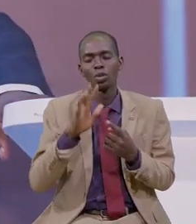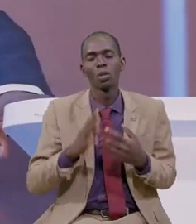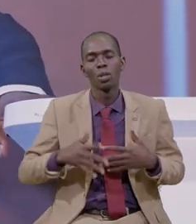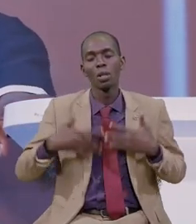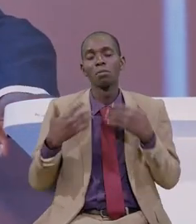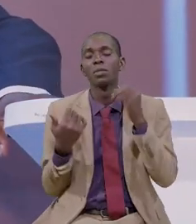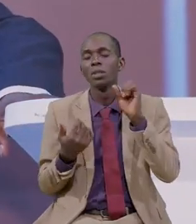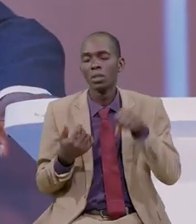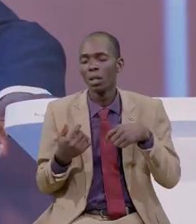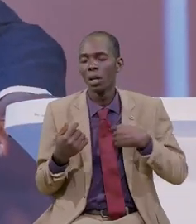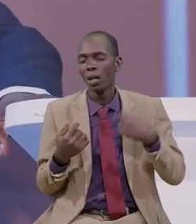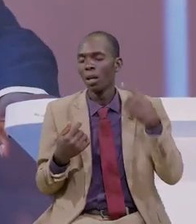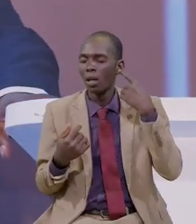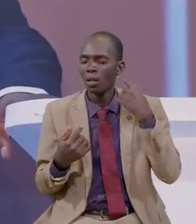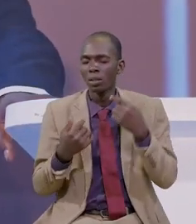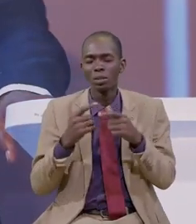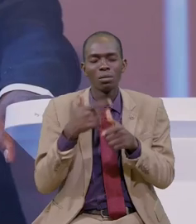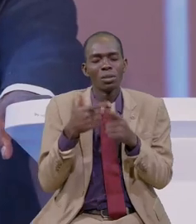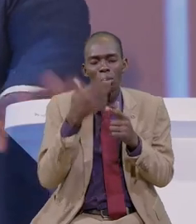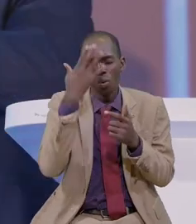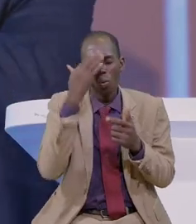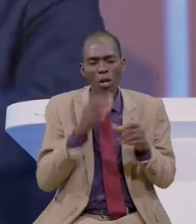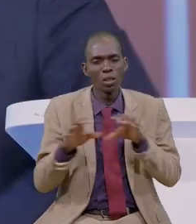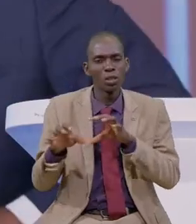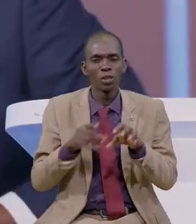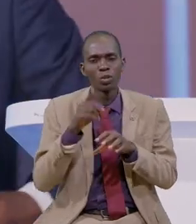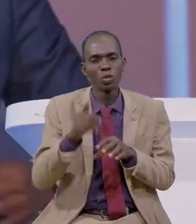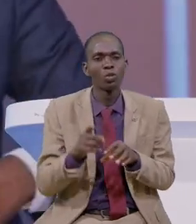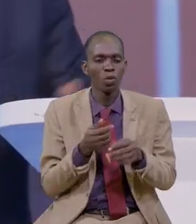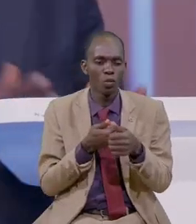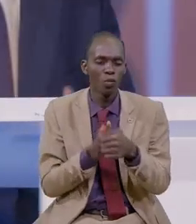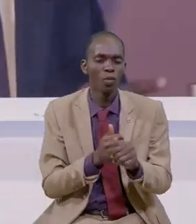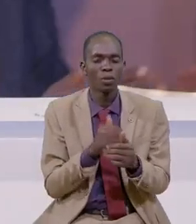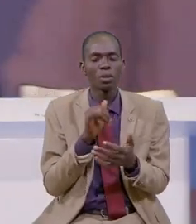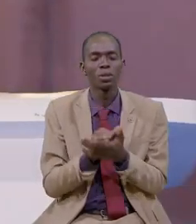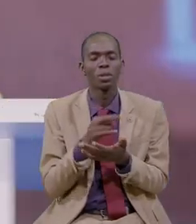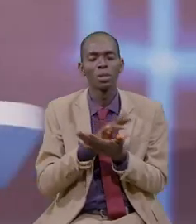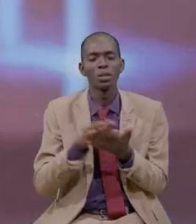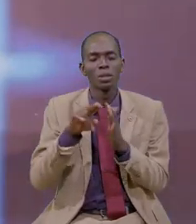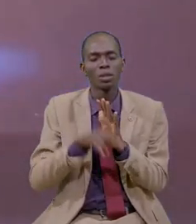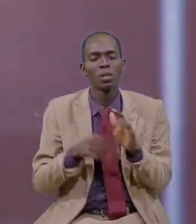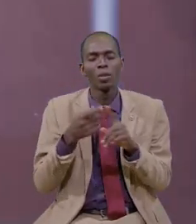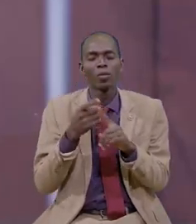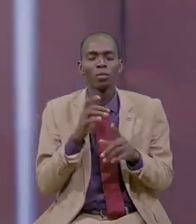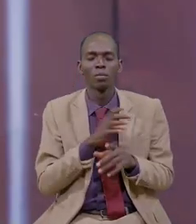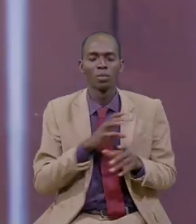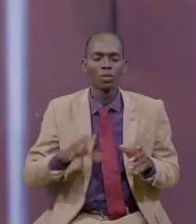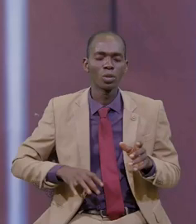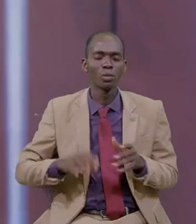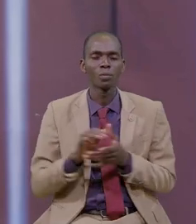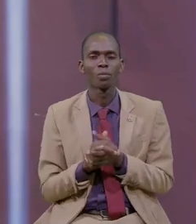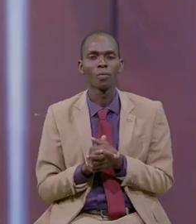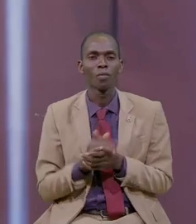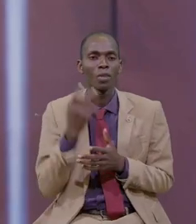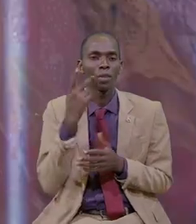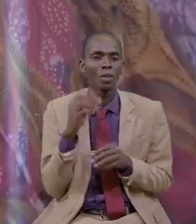j'ai entendu. Pourquoi est-ce que tu ne l'as pas eu? Alors, cette justice-là de Christ, venant de Christ et par